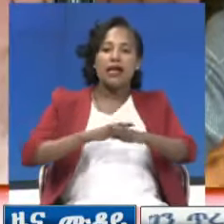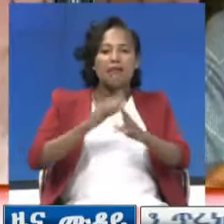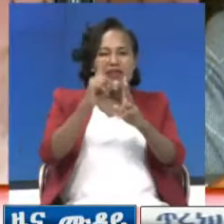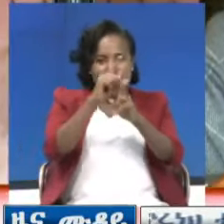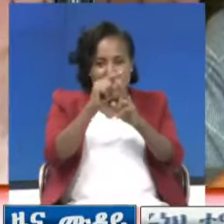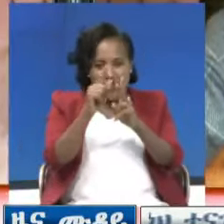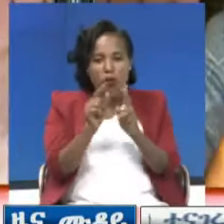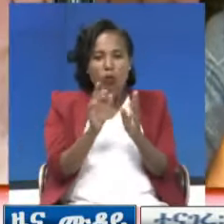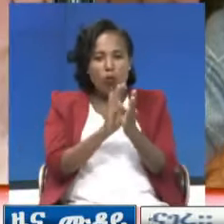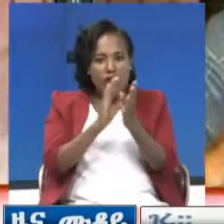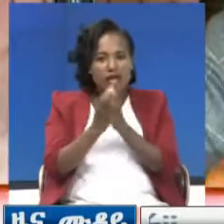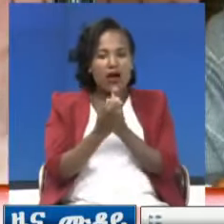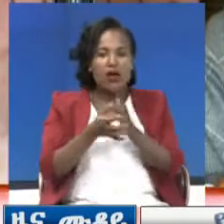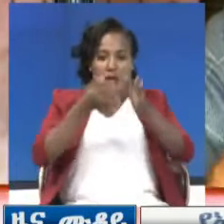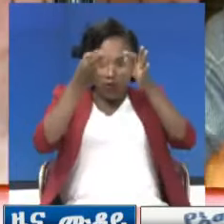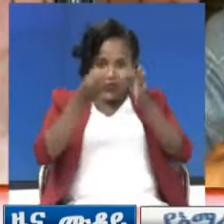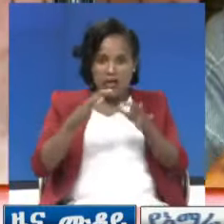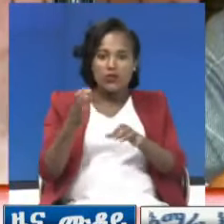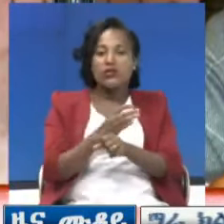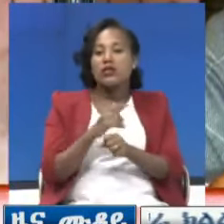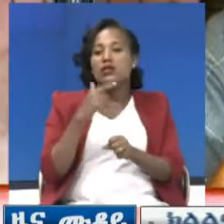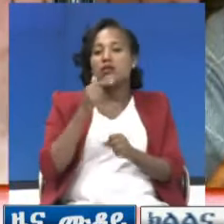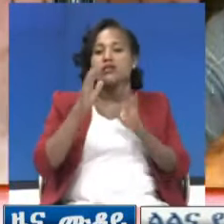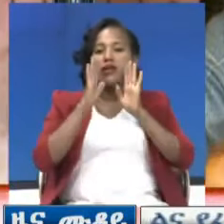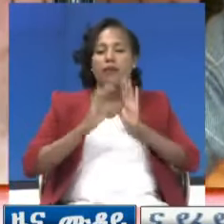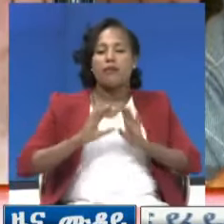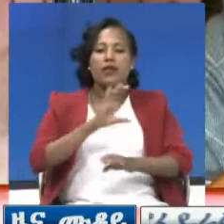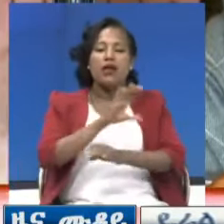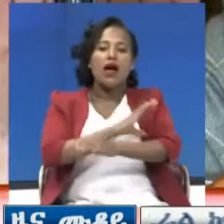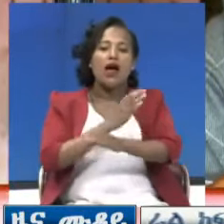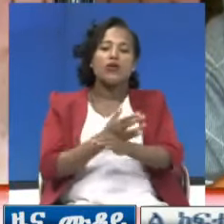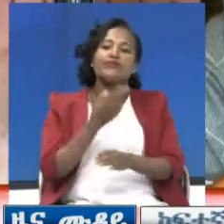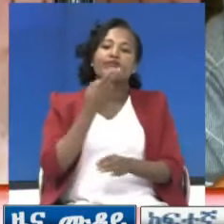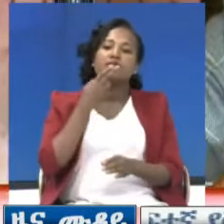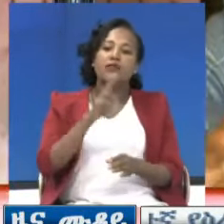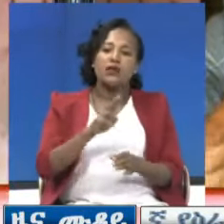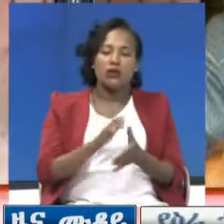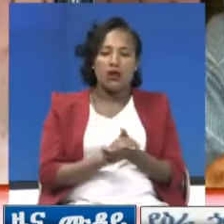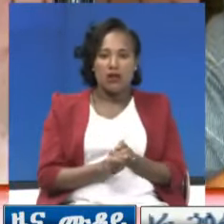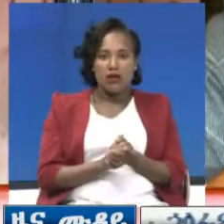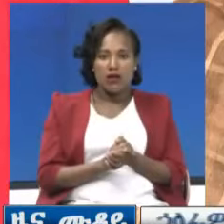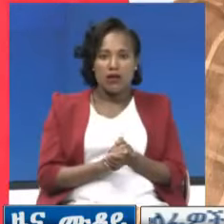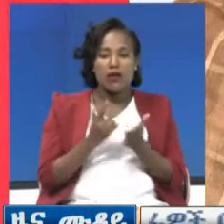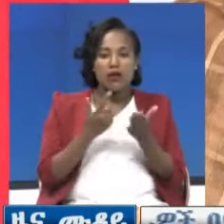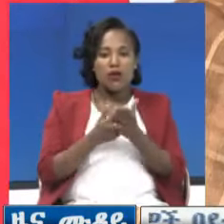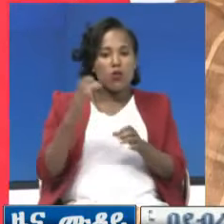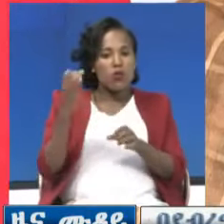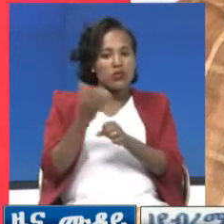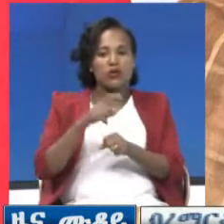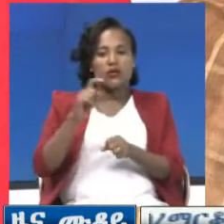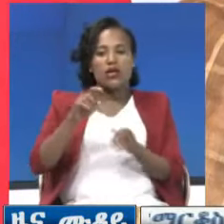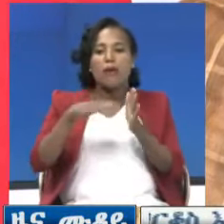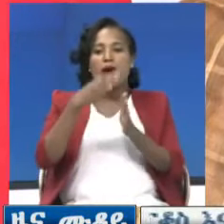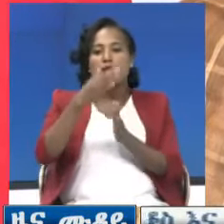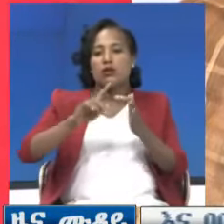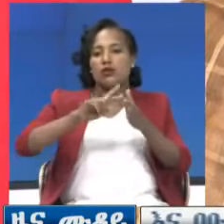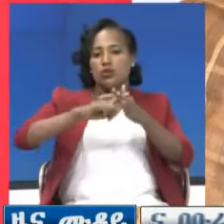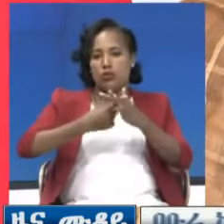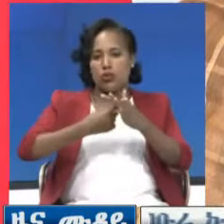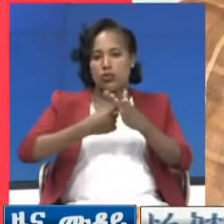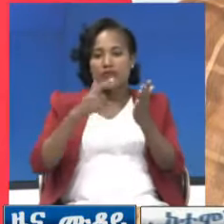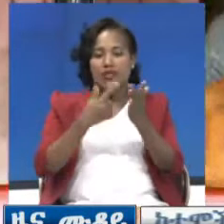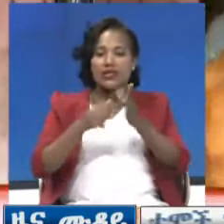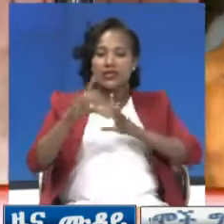በተመረጠ ሁኔታ እርምጃ እንውሰድ ተብሏል። የጸጥታ ኃይሉ ታዟል። ምርመራ እያጠራ ነው። ይህንም እርምጃ እንወስዳለን ከባህር ዳር ጀምሮ ማለት ነው።